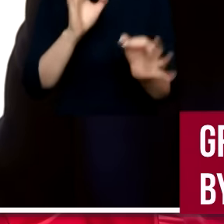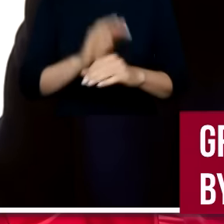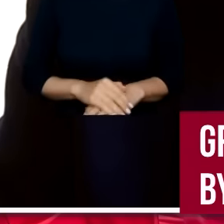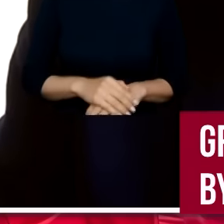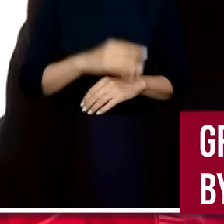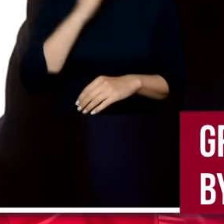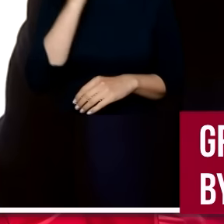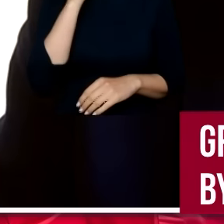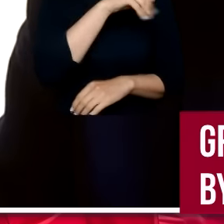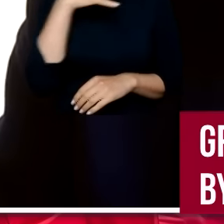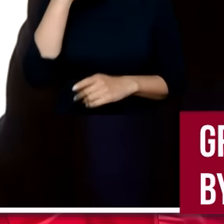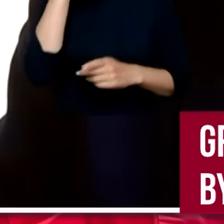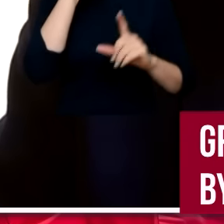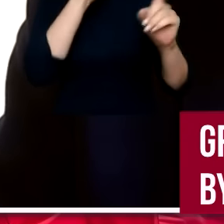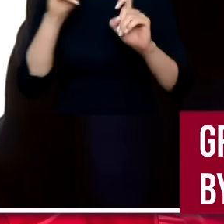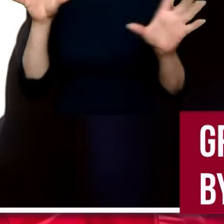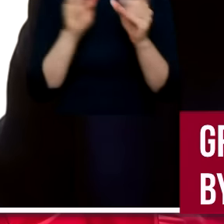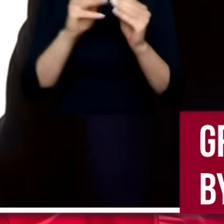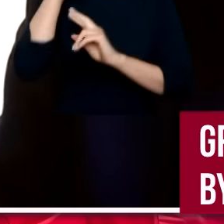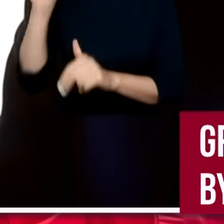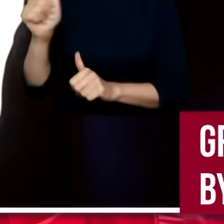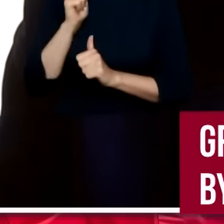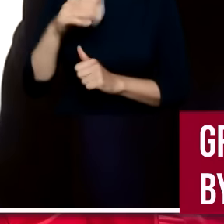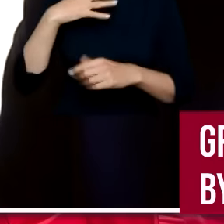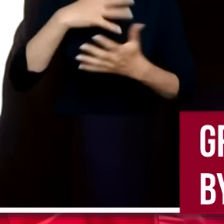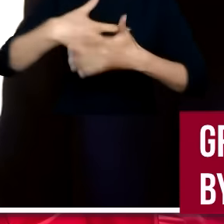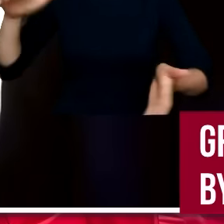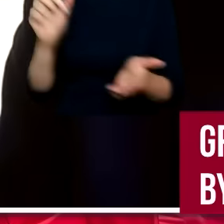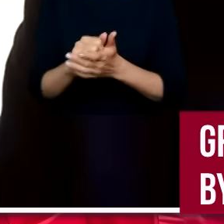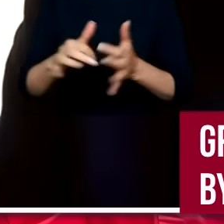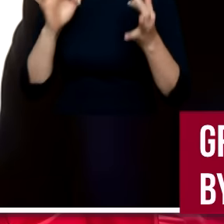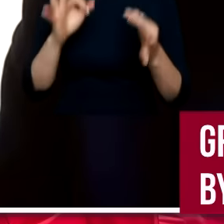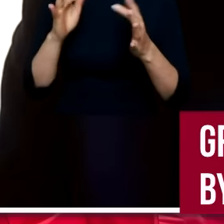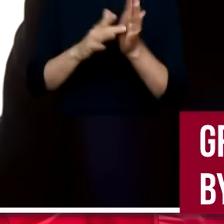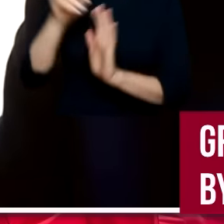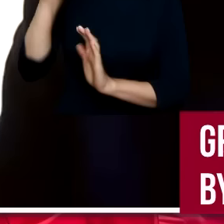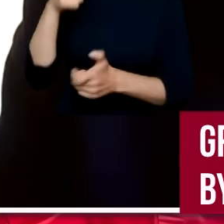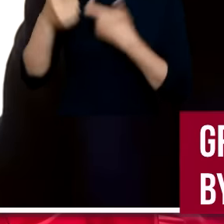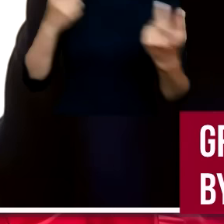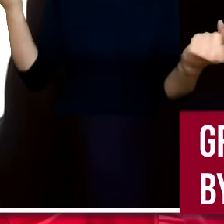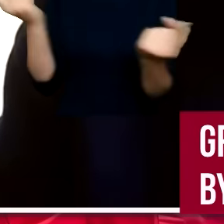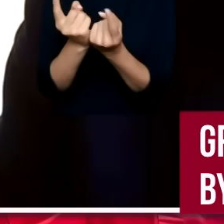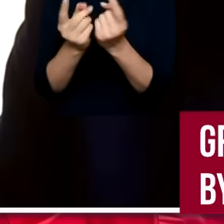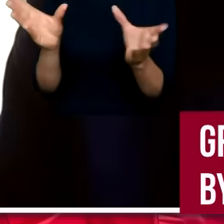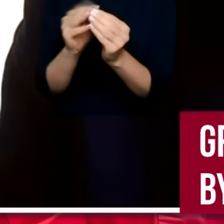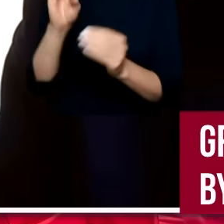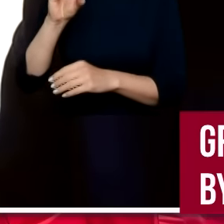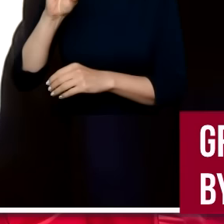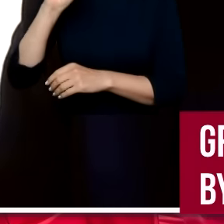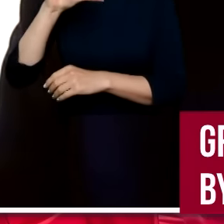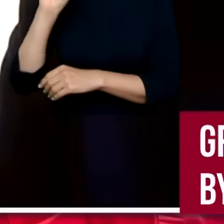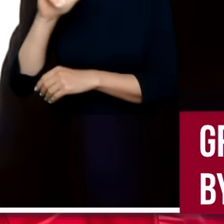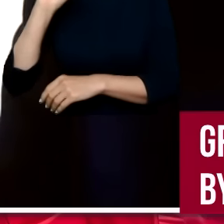fotografowali na tle żołnierzy to był skandal nie wiadomo jaki ter Donald Tusk z Władysławem kośnicki kamyszem